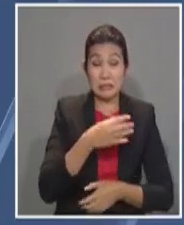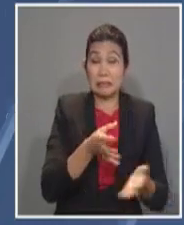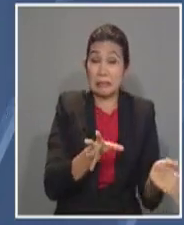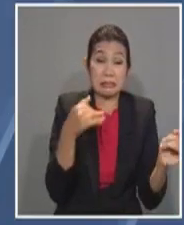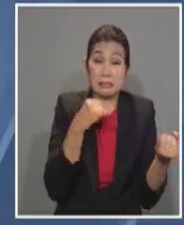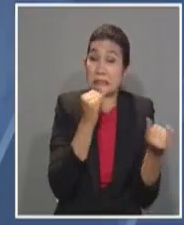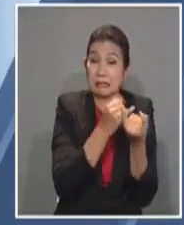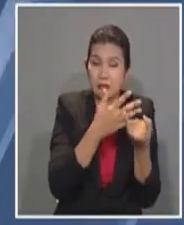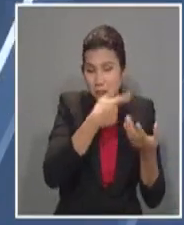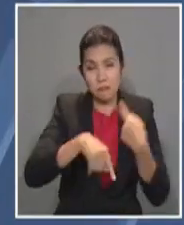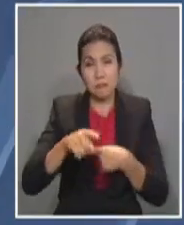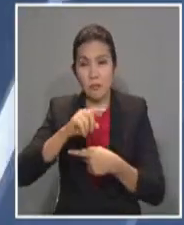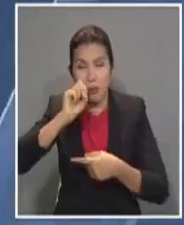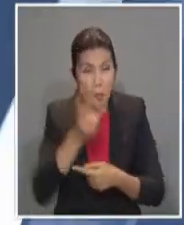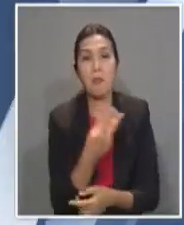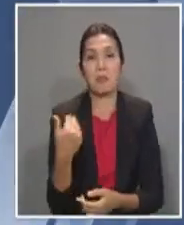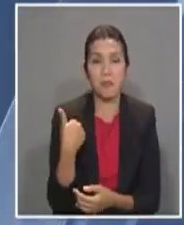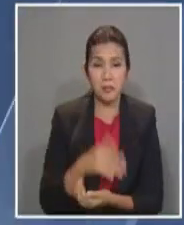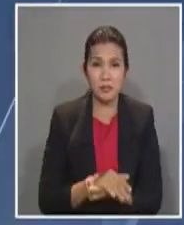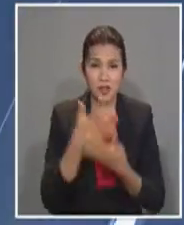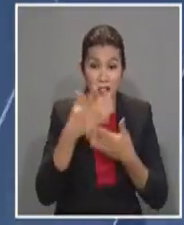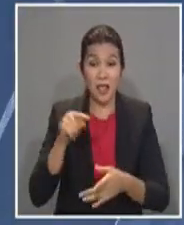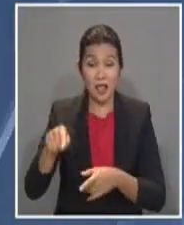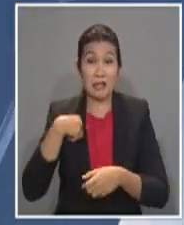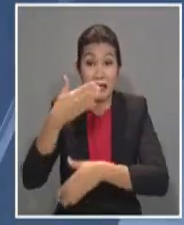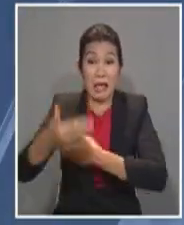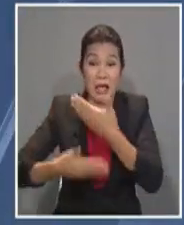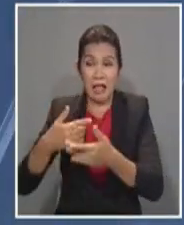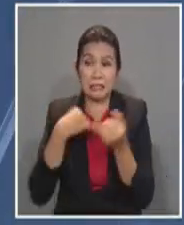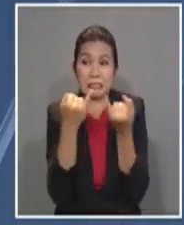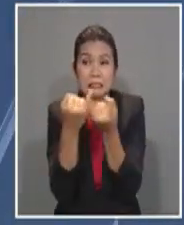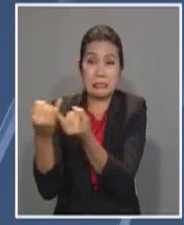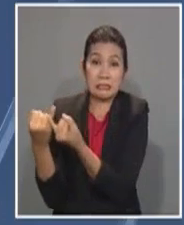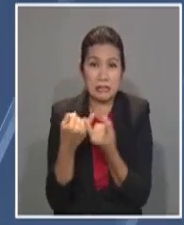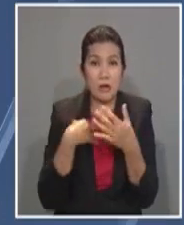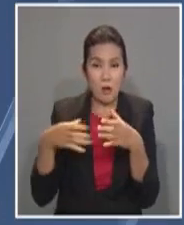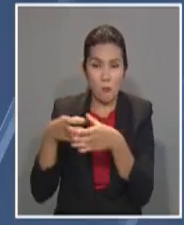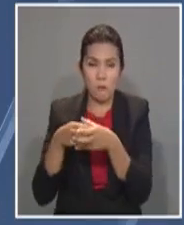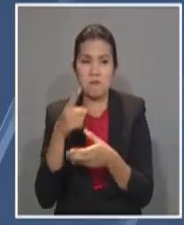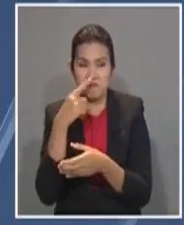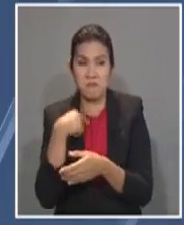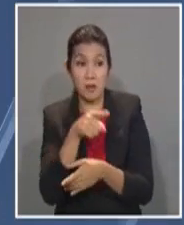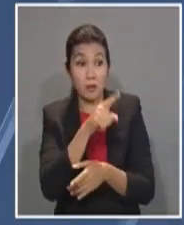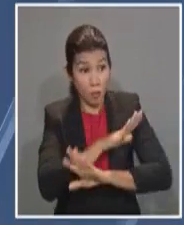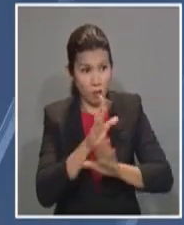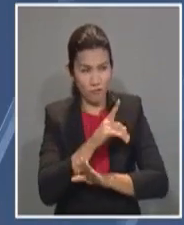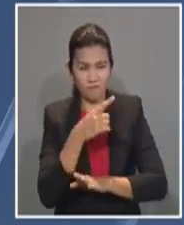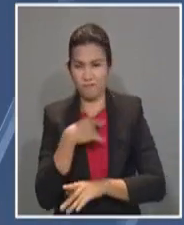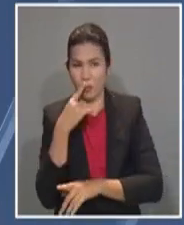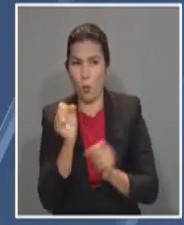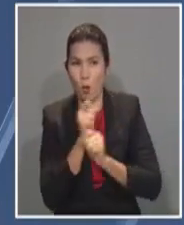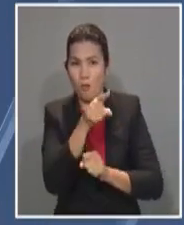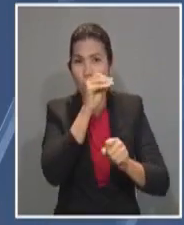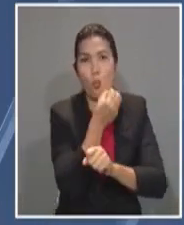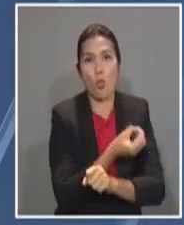คนก็กลับไป ใช่อ ันที่สองวงการไม่ให้เลิกไอ้ที่เขาเรียกกันว่าปิดปาก โอ้ตัดตอน